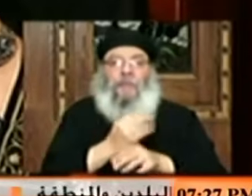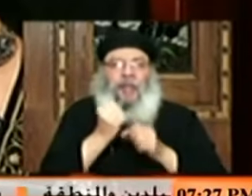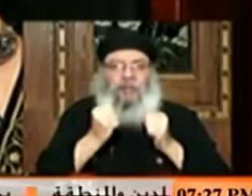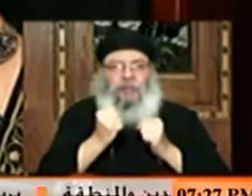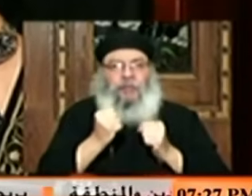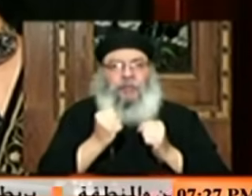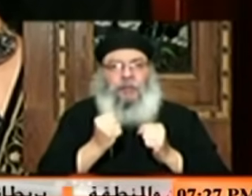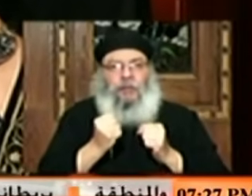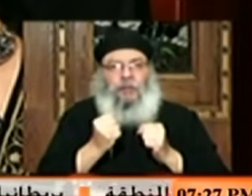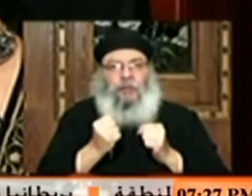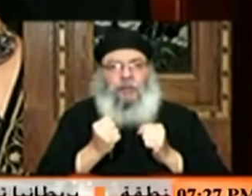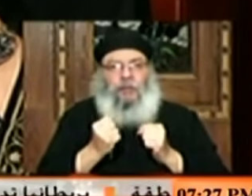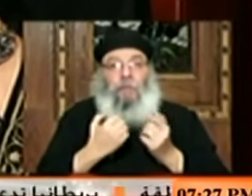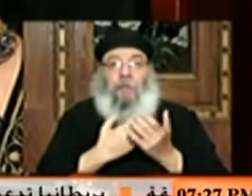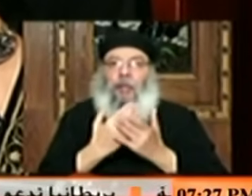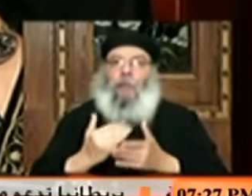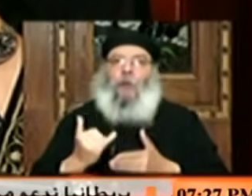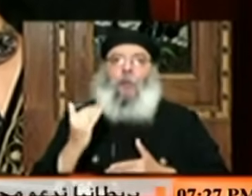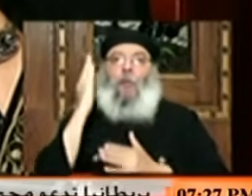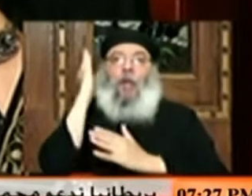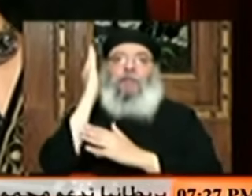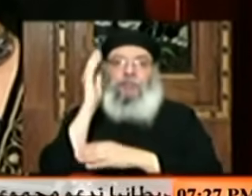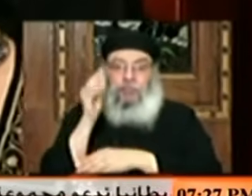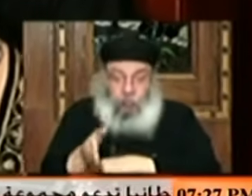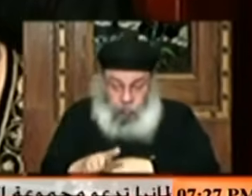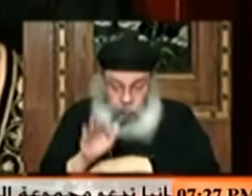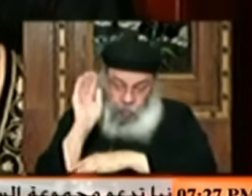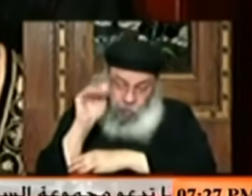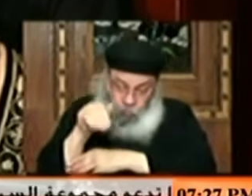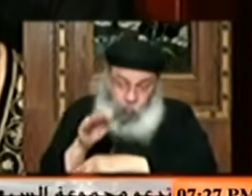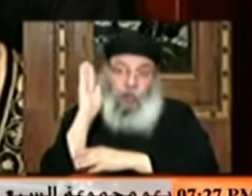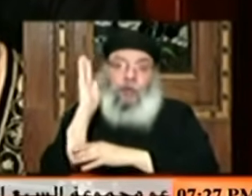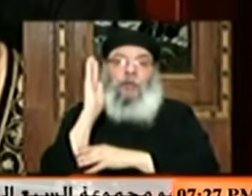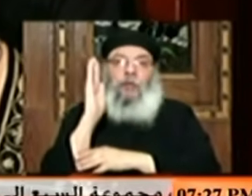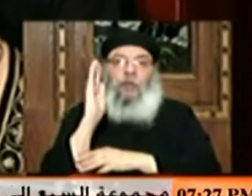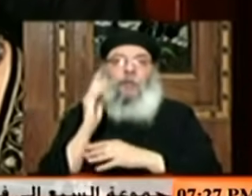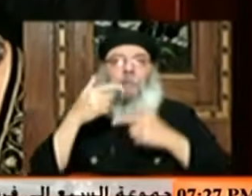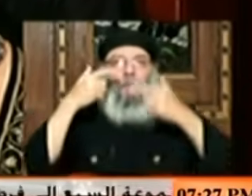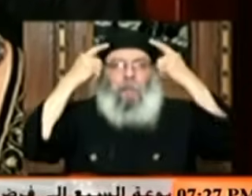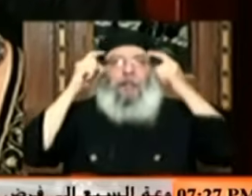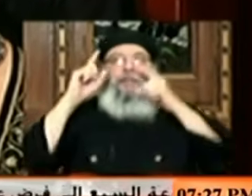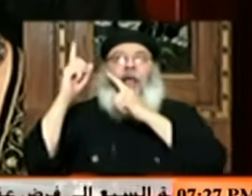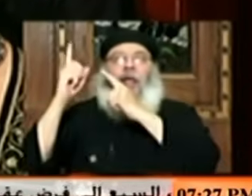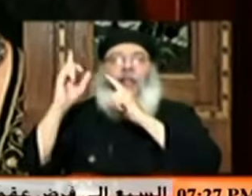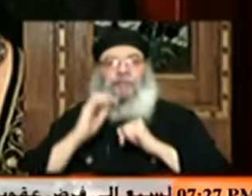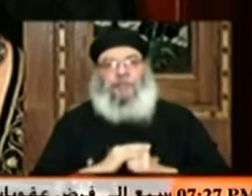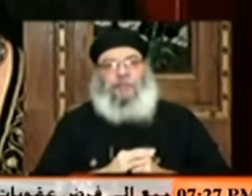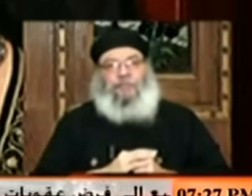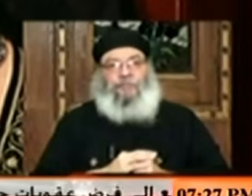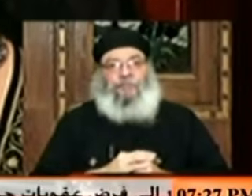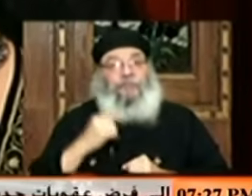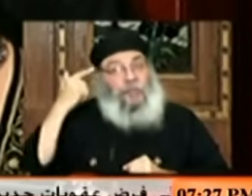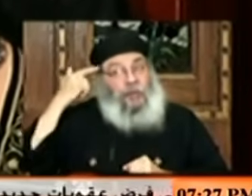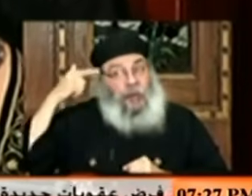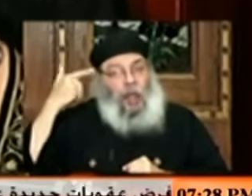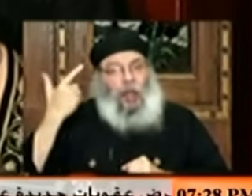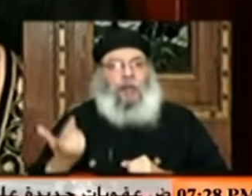بقت في استقامتها ومج جده الله عايزك كده